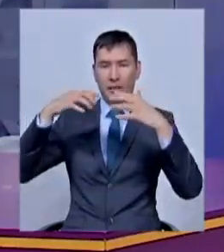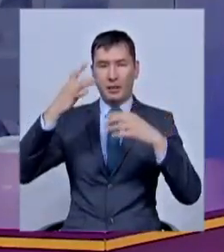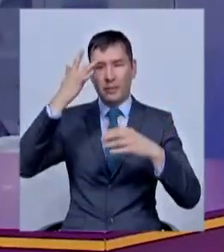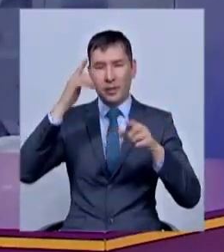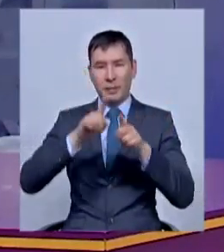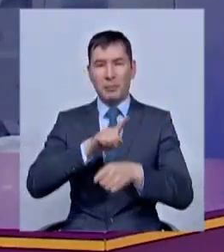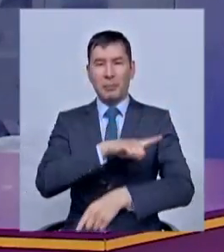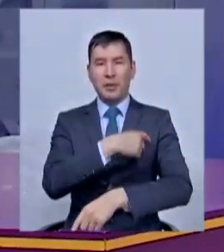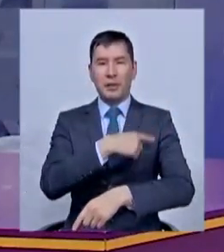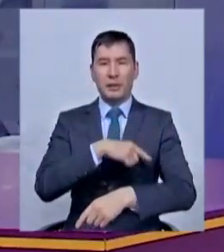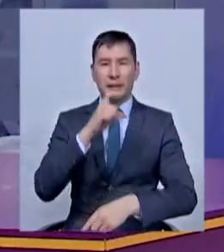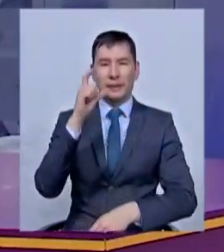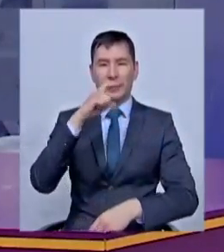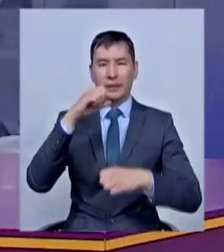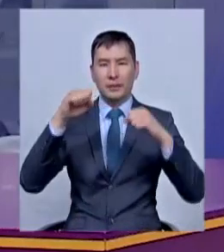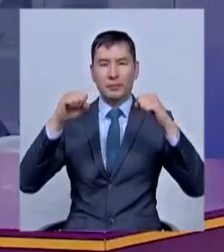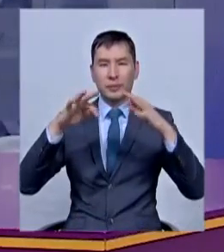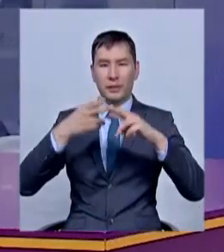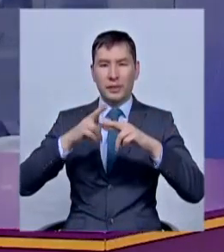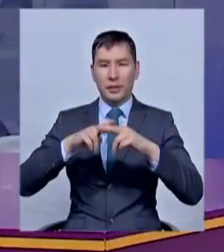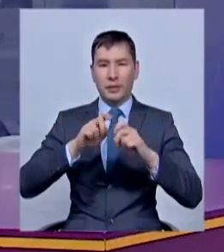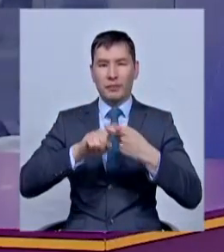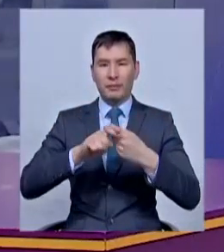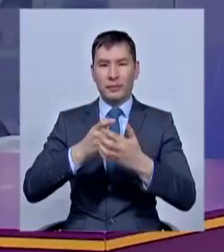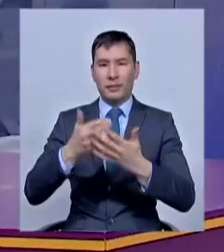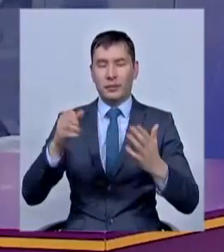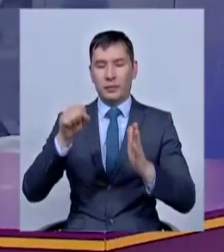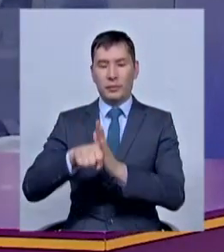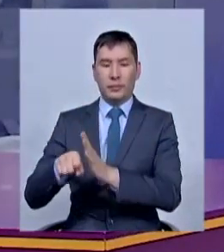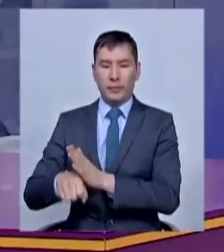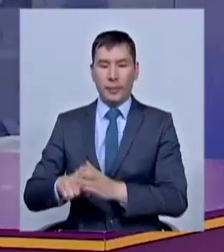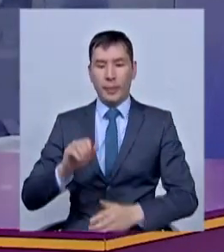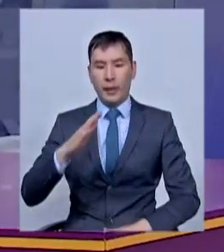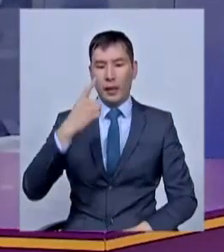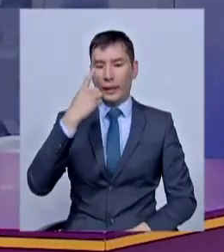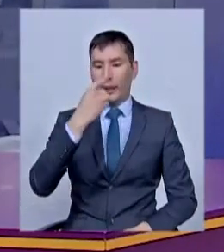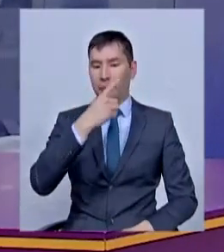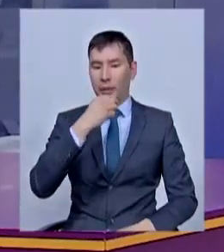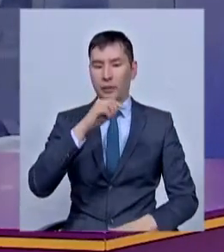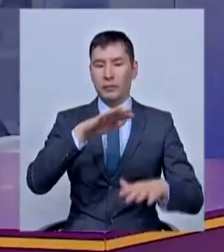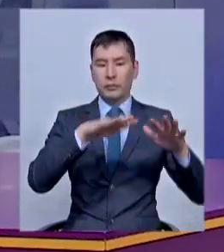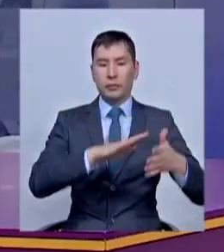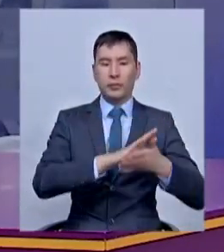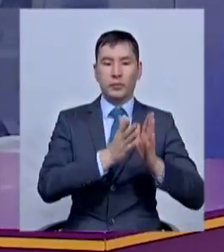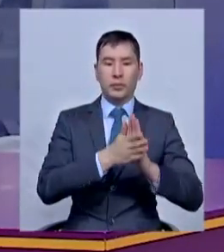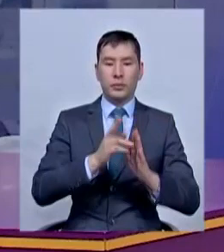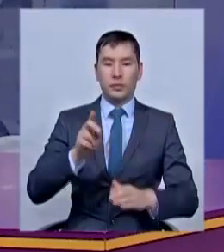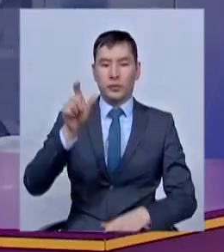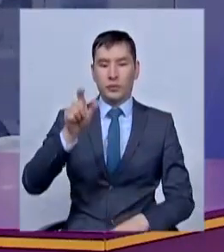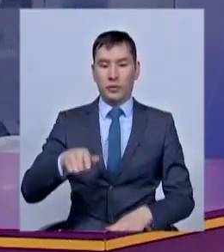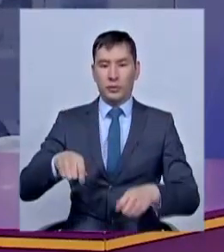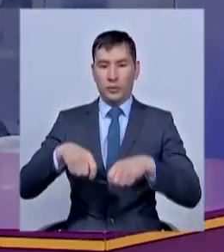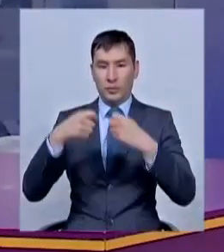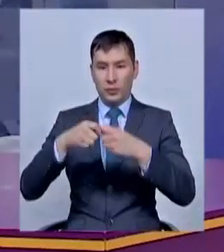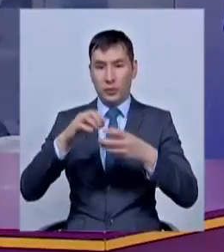елден ПТР анықтамасыз келген азаматтарға айыппұл сала бастады. Аталған елге оралған адамдарда ауырмайтыны туралы қағаз